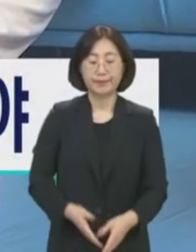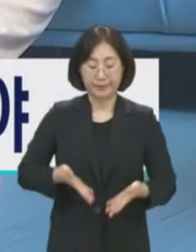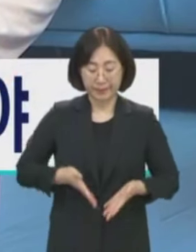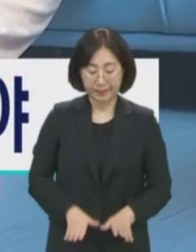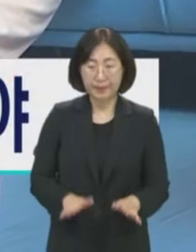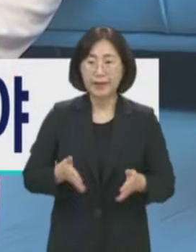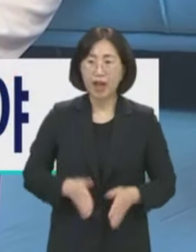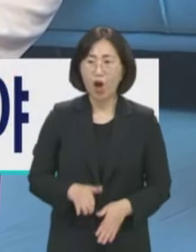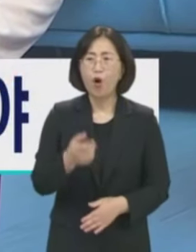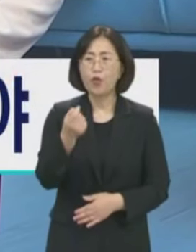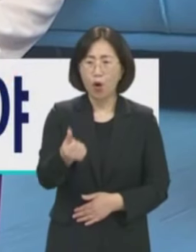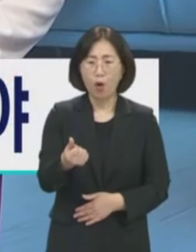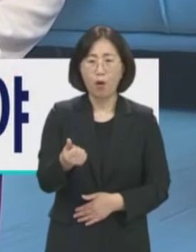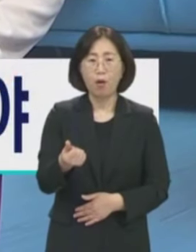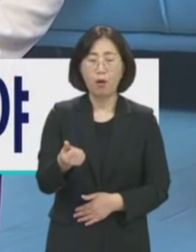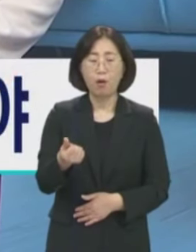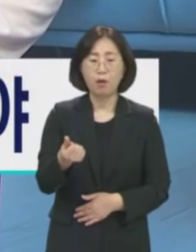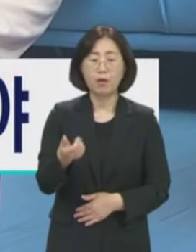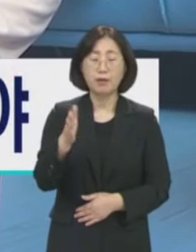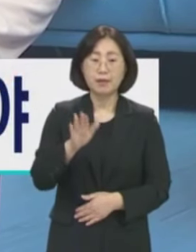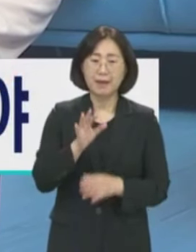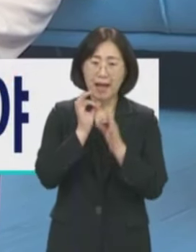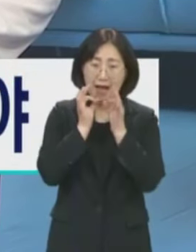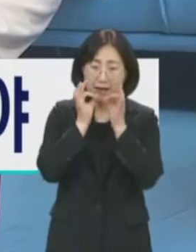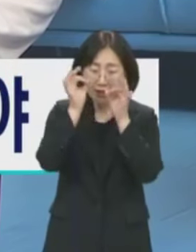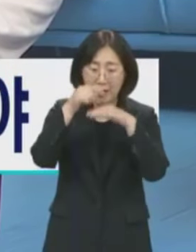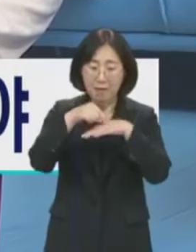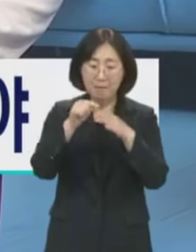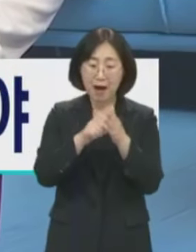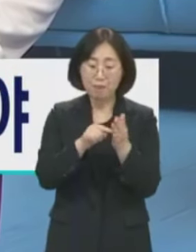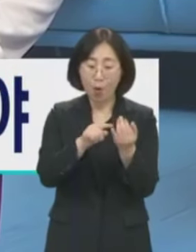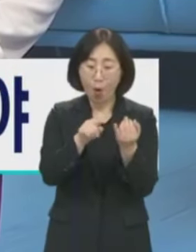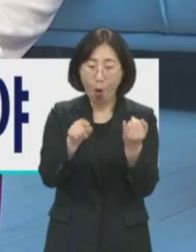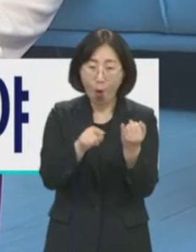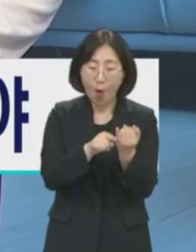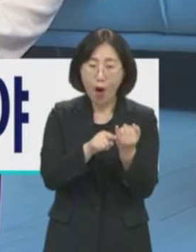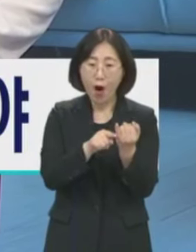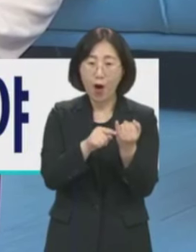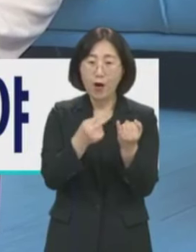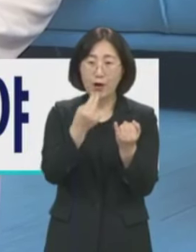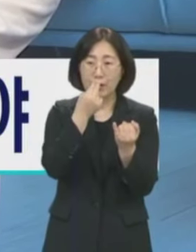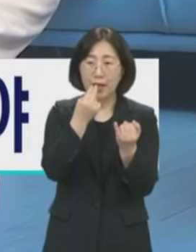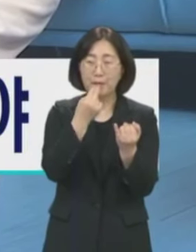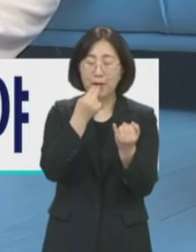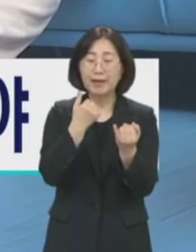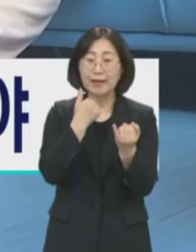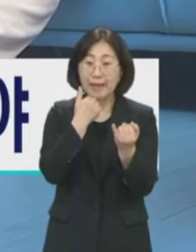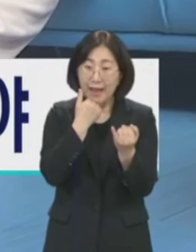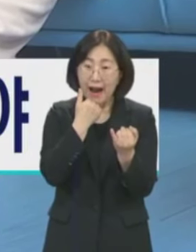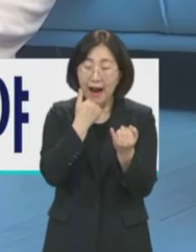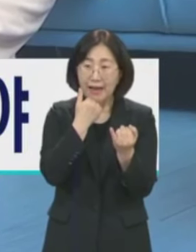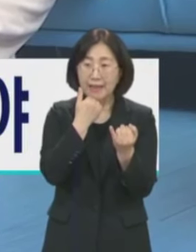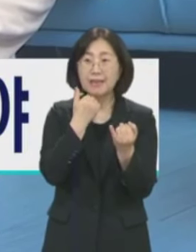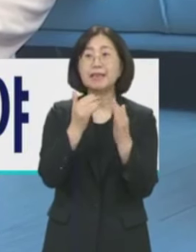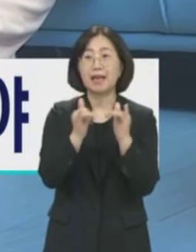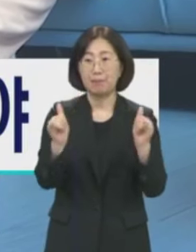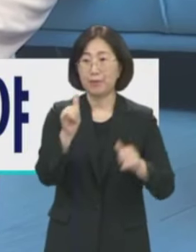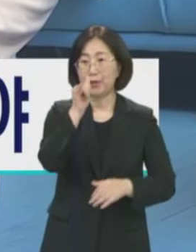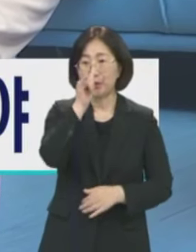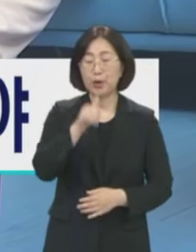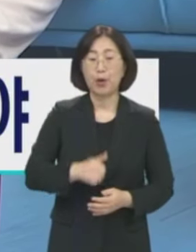저출산 시대라고 하지만 여전히 간절한 마음으로 새 생명을 기다리며 뱃속 생명을 지켜내기 위해 고군분투하는 이들이